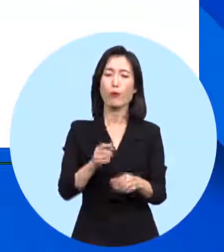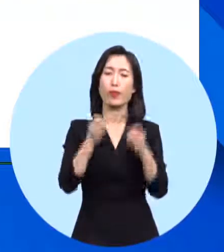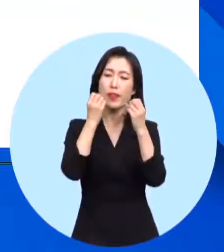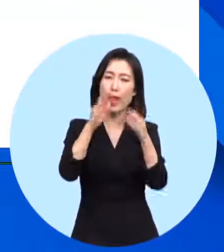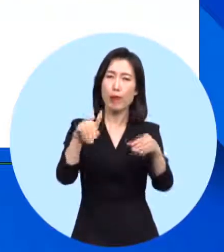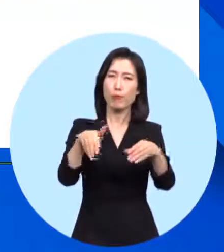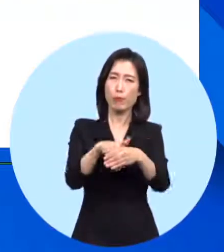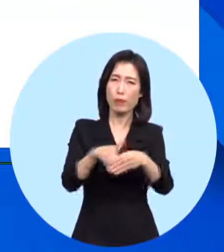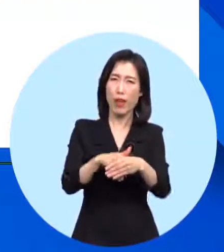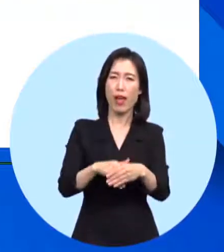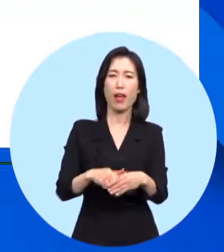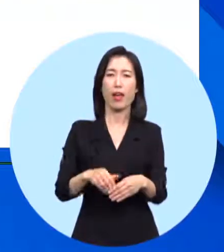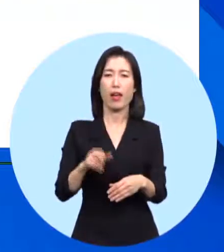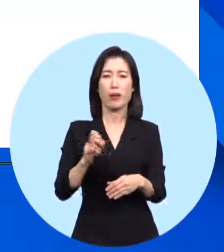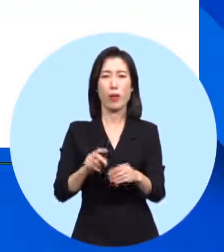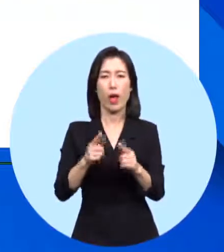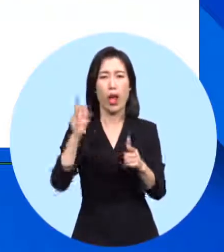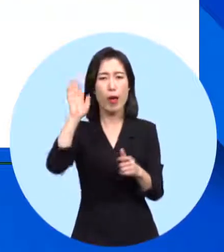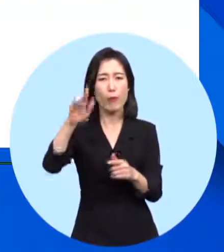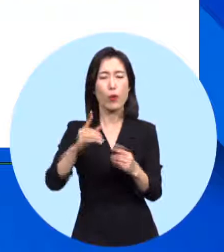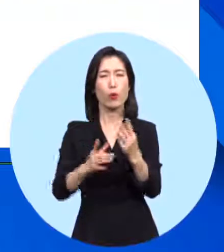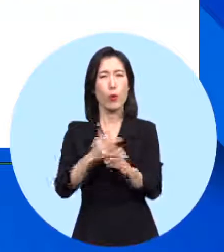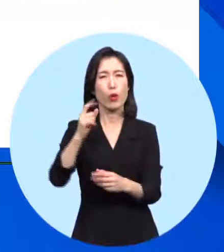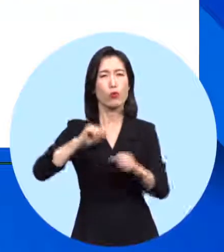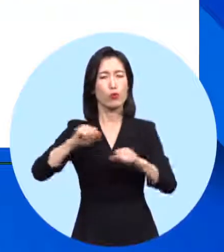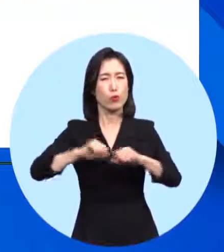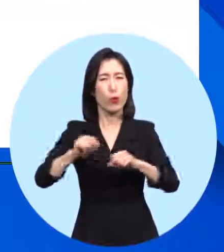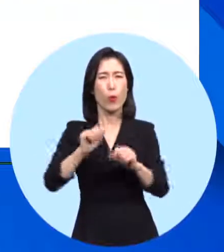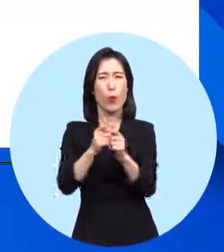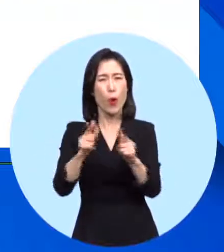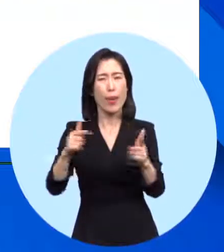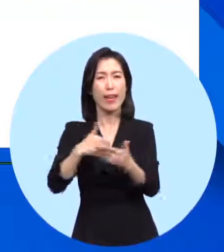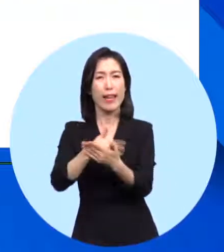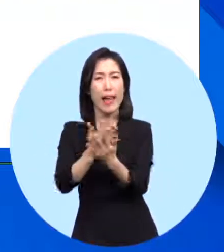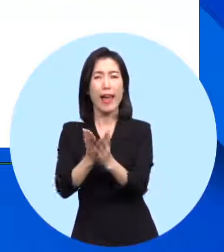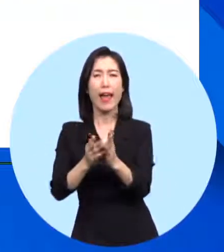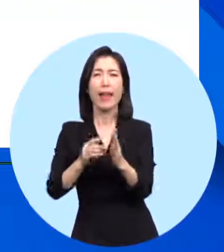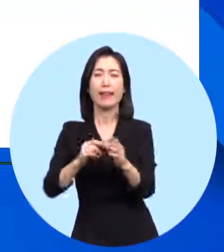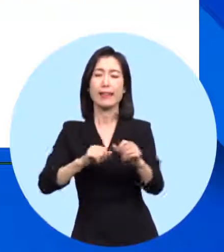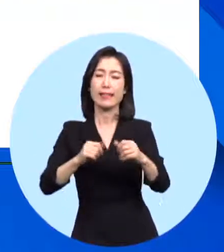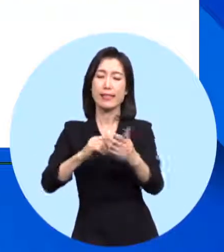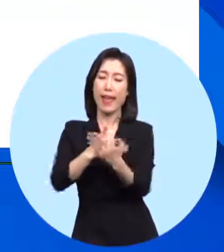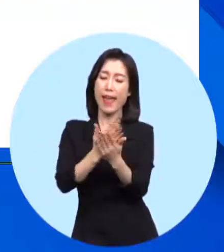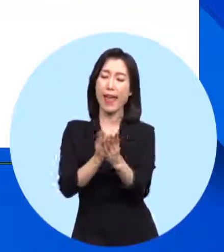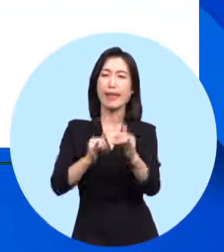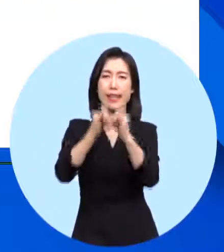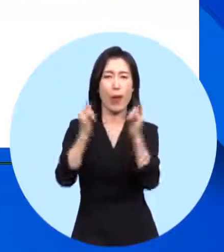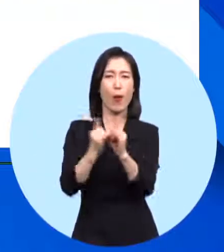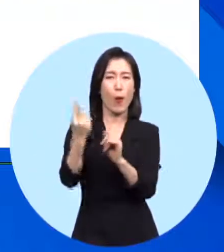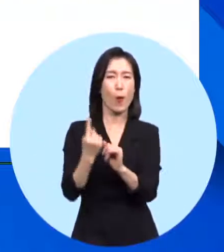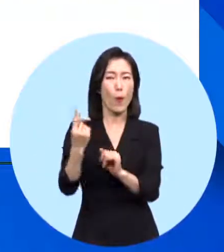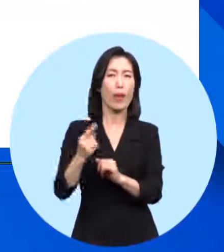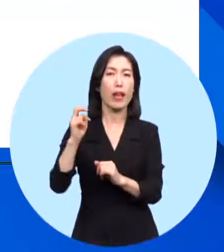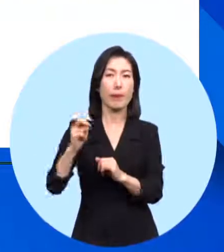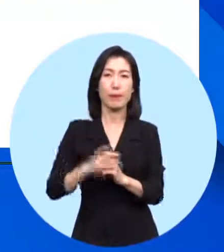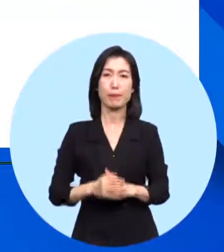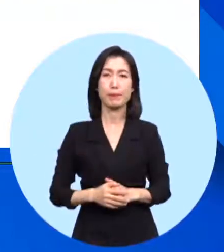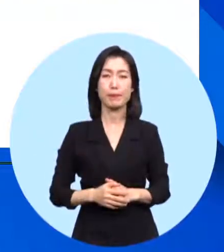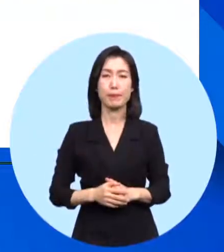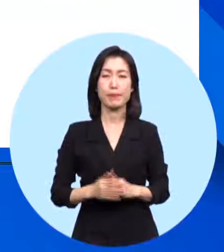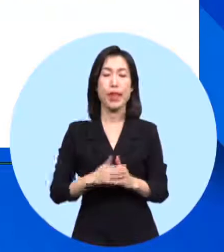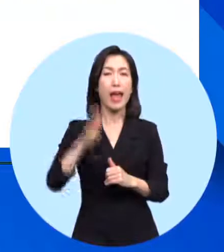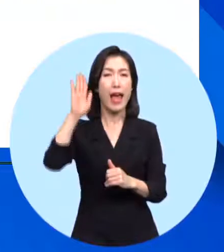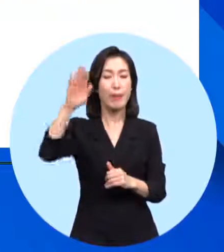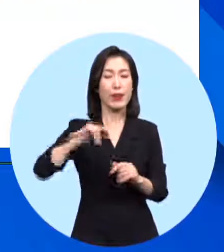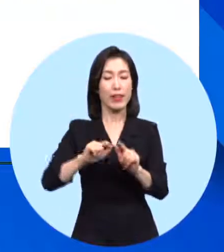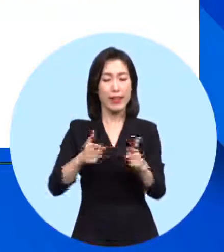문화운동, 새로운 환경운동, 통일운동 이런 등등의 다양한 사회가 앞으로 우리에게 상당히 다양한